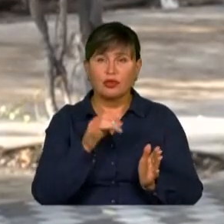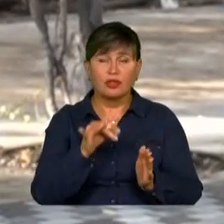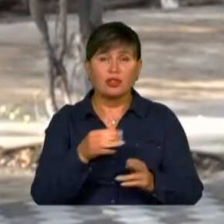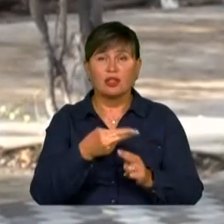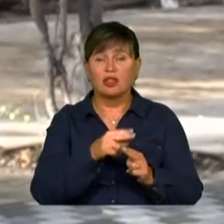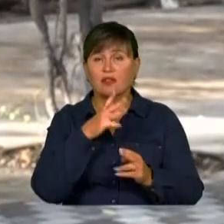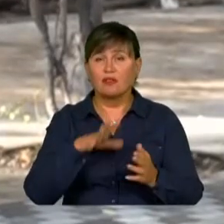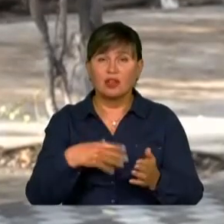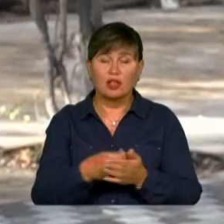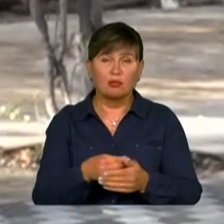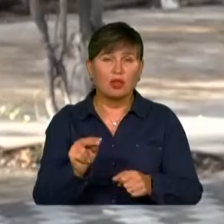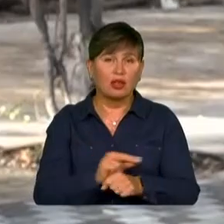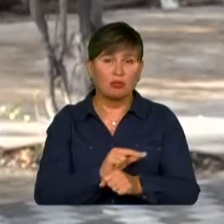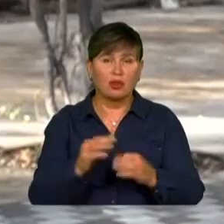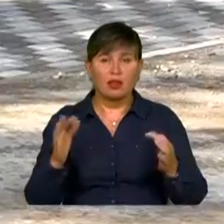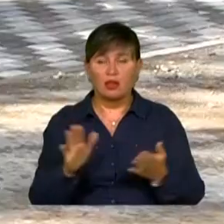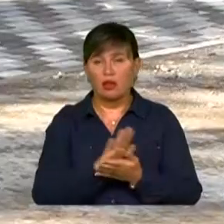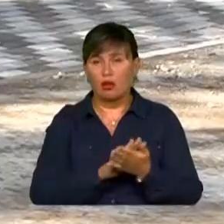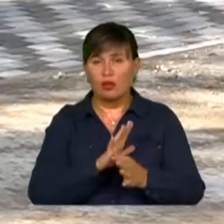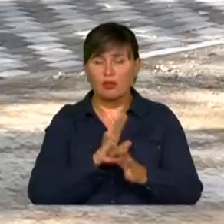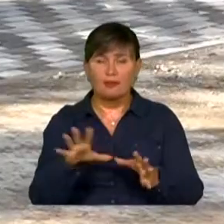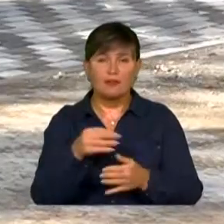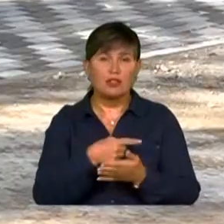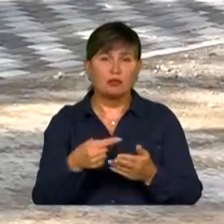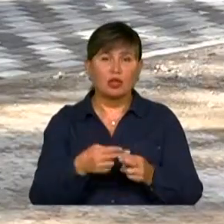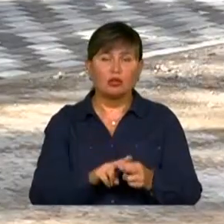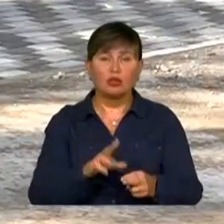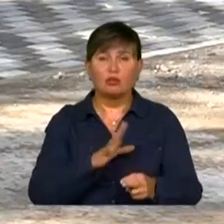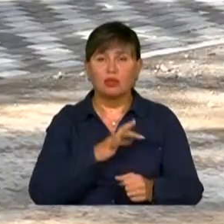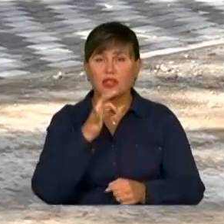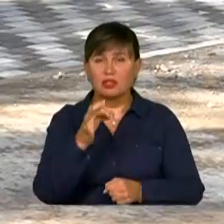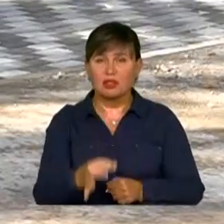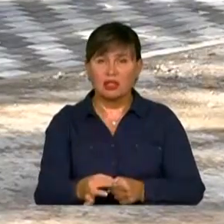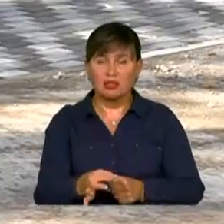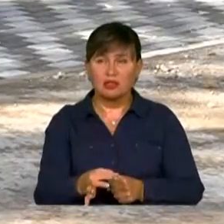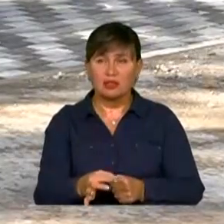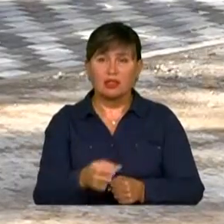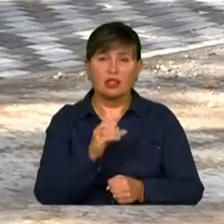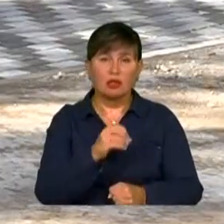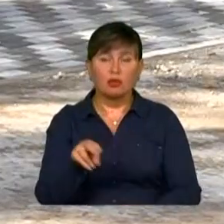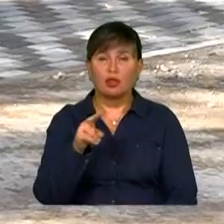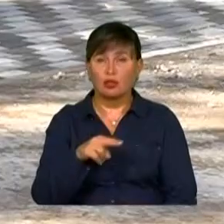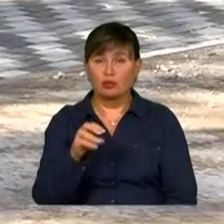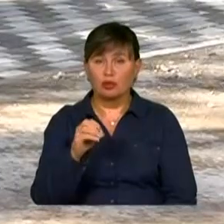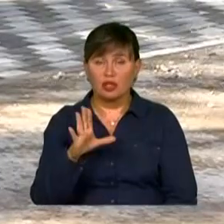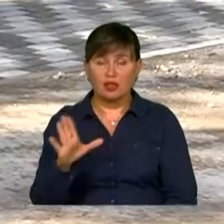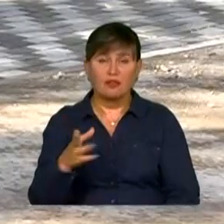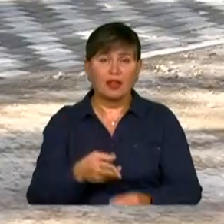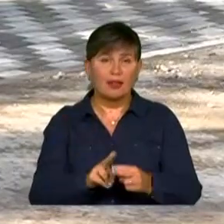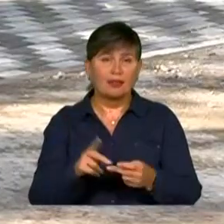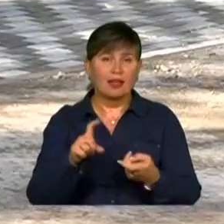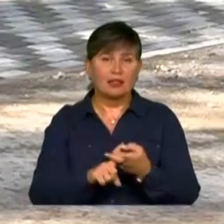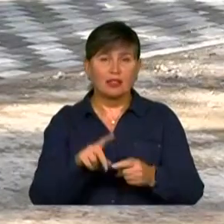момента капитального ремонта никакого не было. Все замечания, которые были сказаны Ербулатом Аскербековичем, это